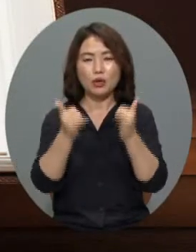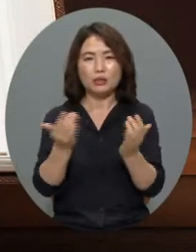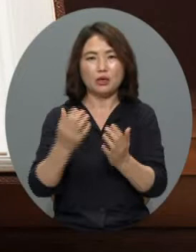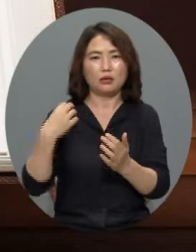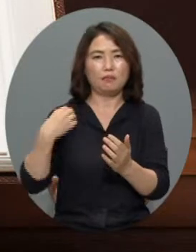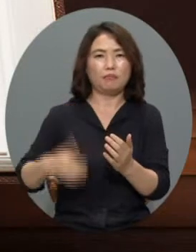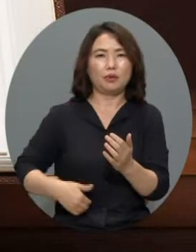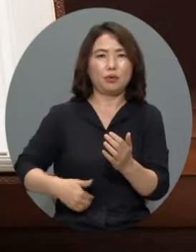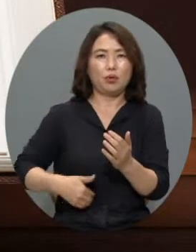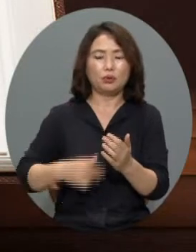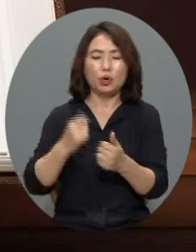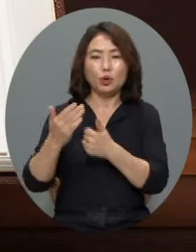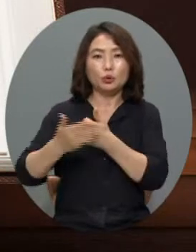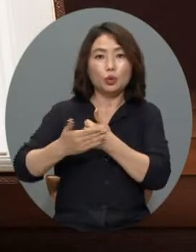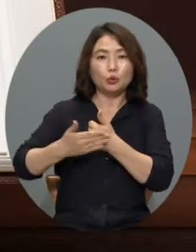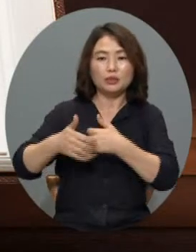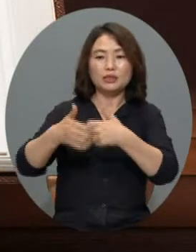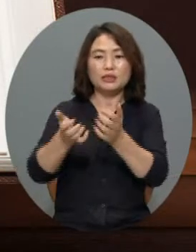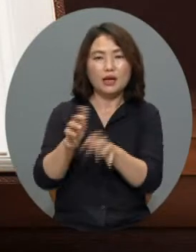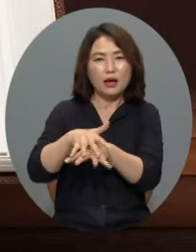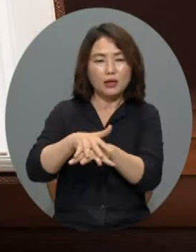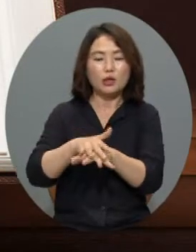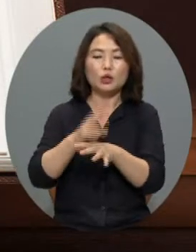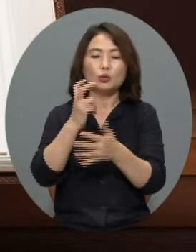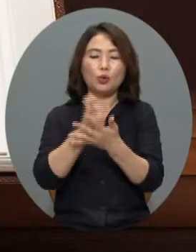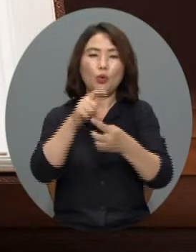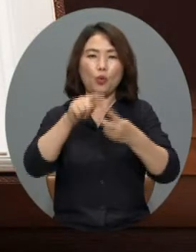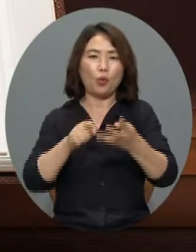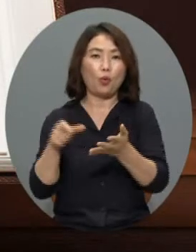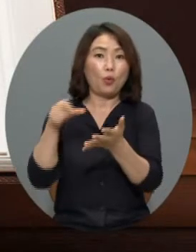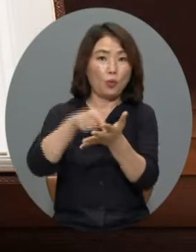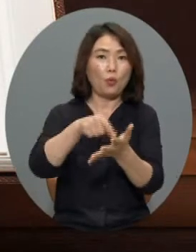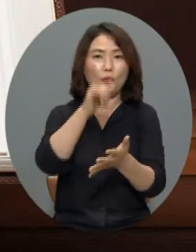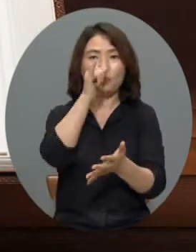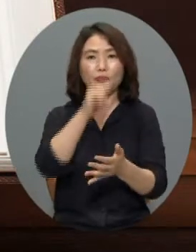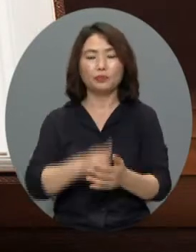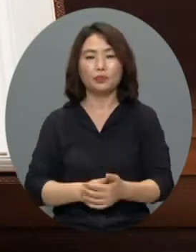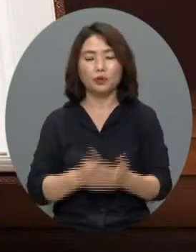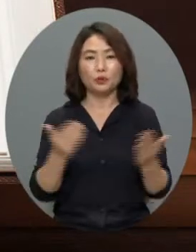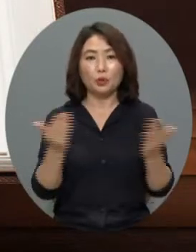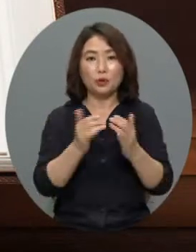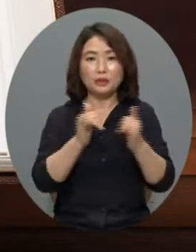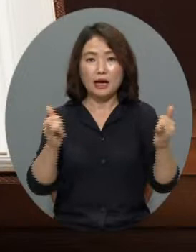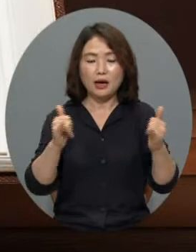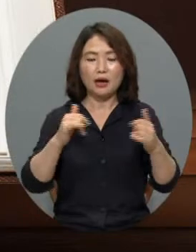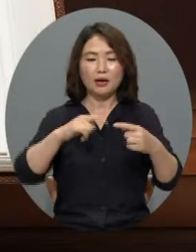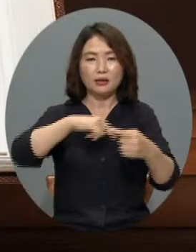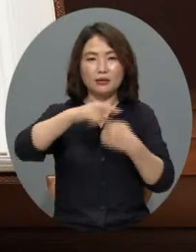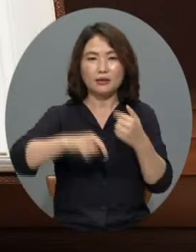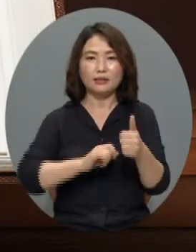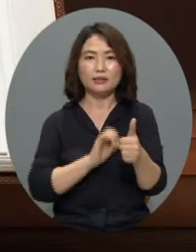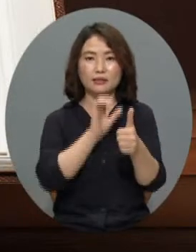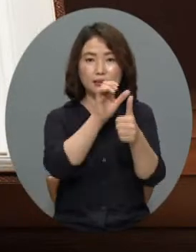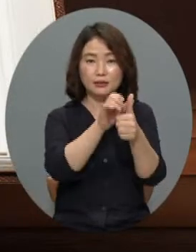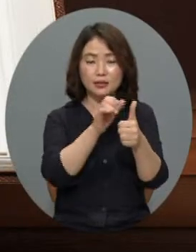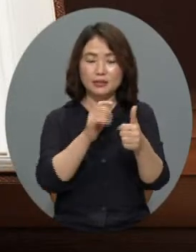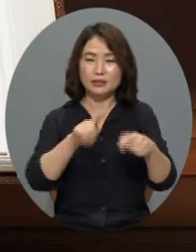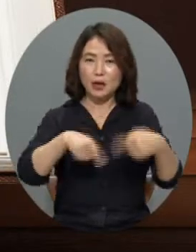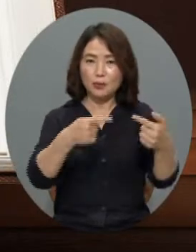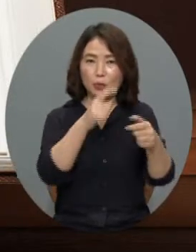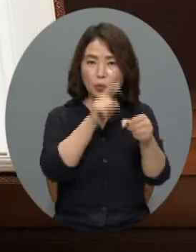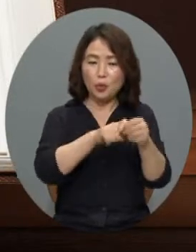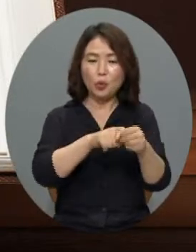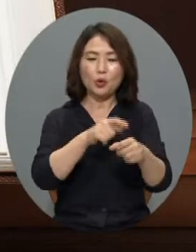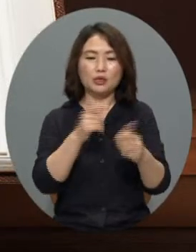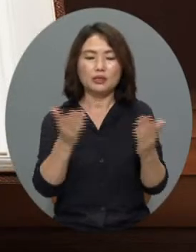이를 돕는 기관을 만드는 교회를 재 정했습니다 노동자의 경영 참가를 제도화한 노동자 이